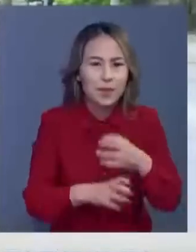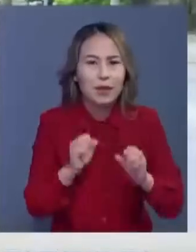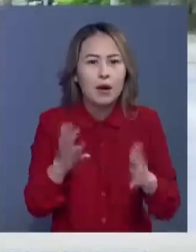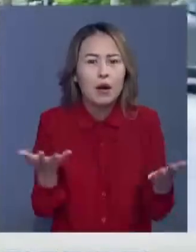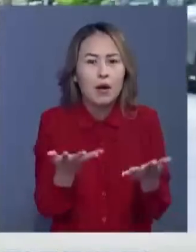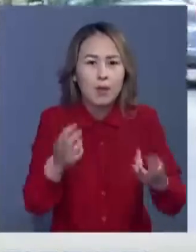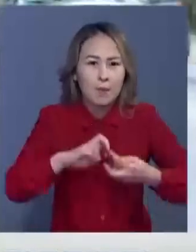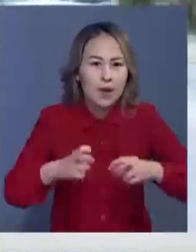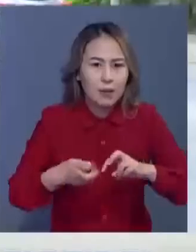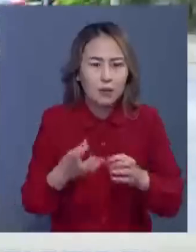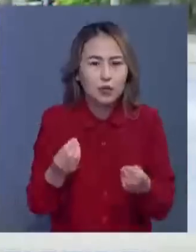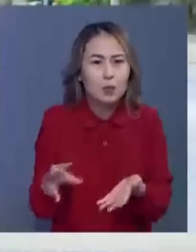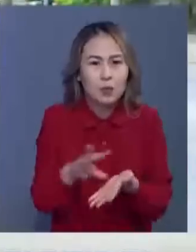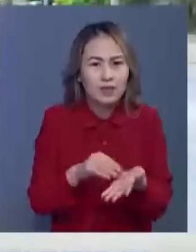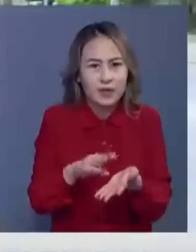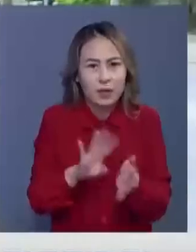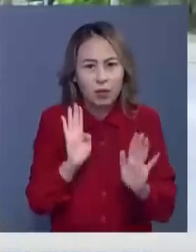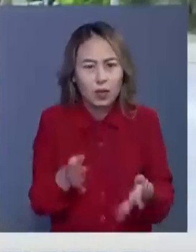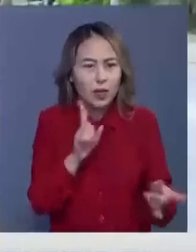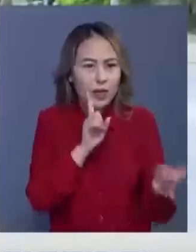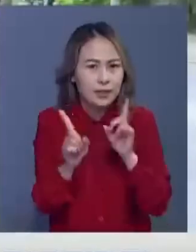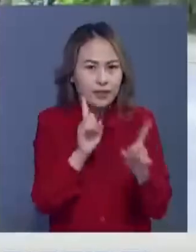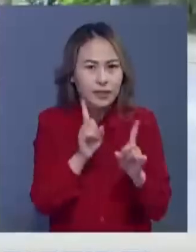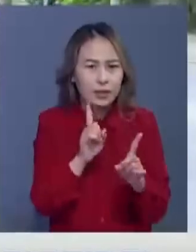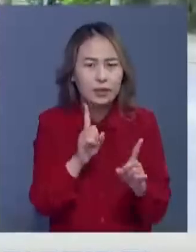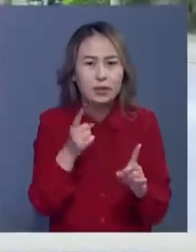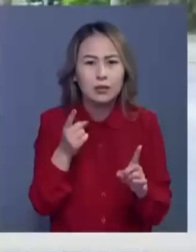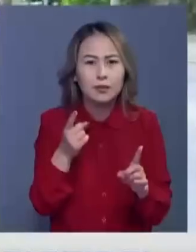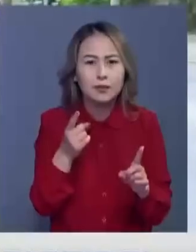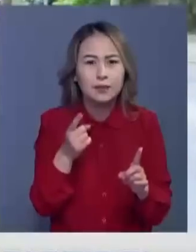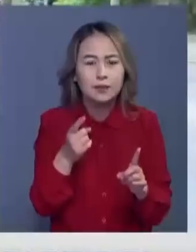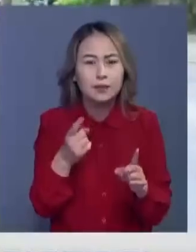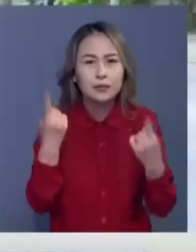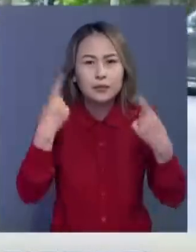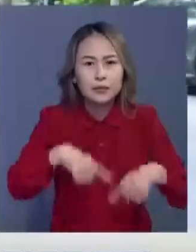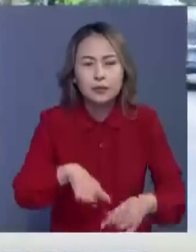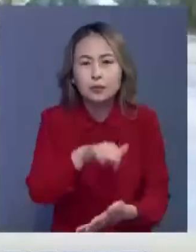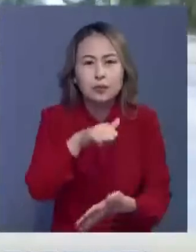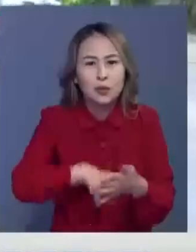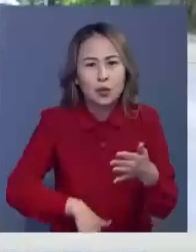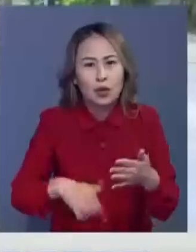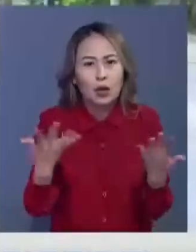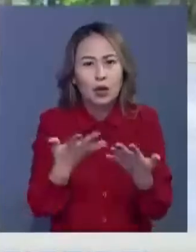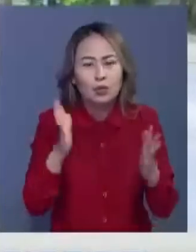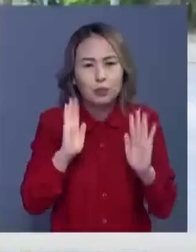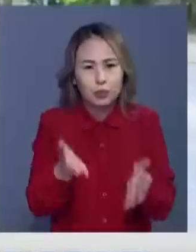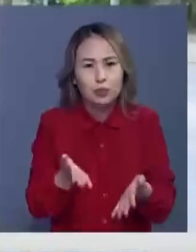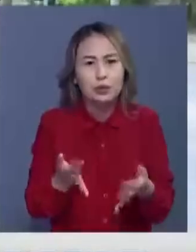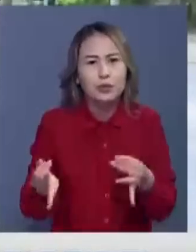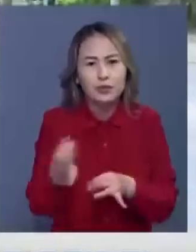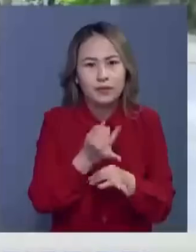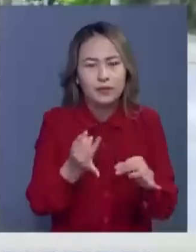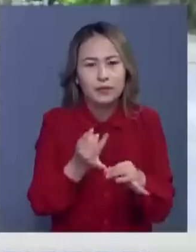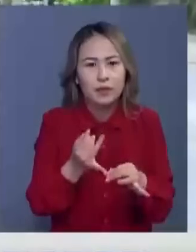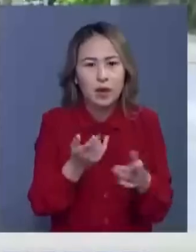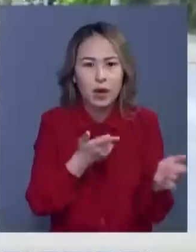қатысты кезекті отырысы өтеді. Онда індеттің туындаған дағдарысты еңсеру бойынша ұсыныстар жиынтығын